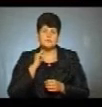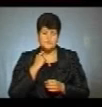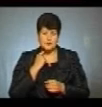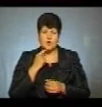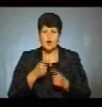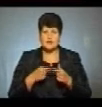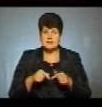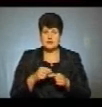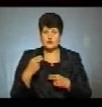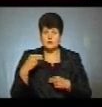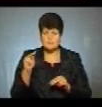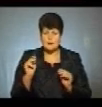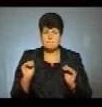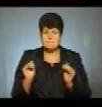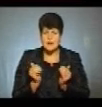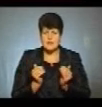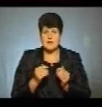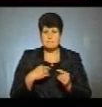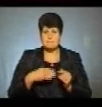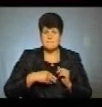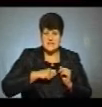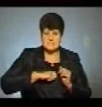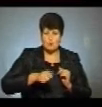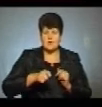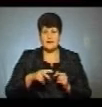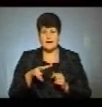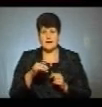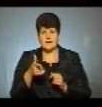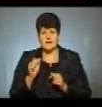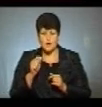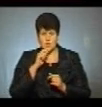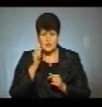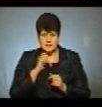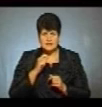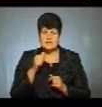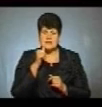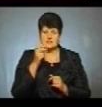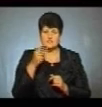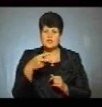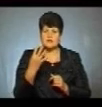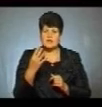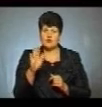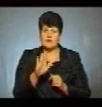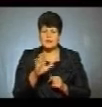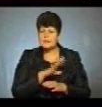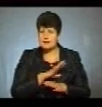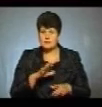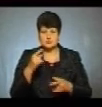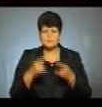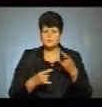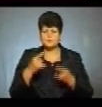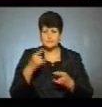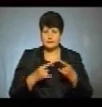організатор чемпіонату – Мала бейсбольна ліга України. Завтра, 24 вересня, не буде телевізійного ефіру